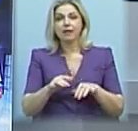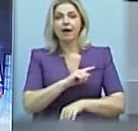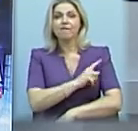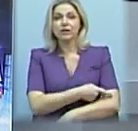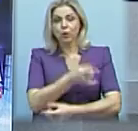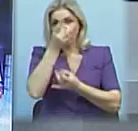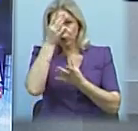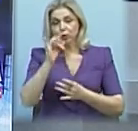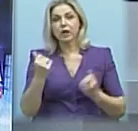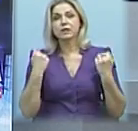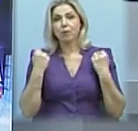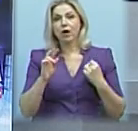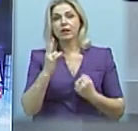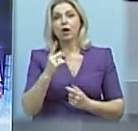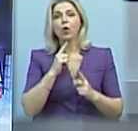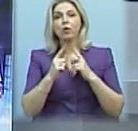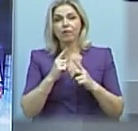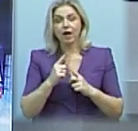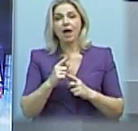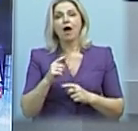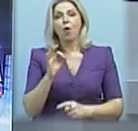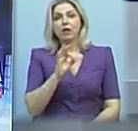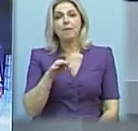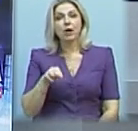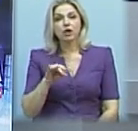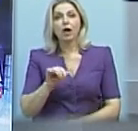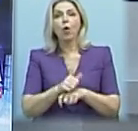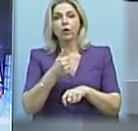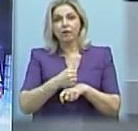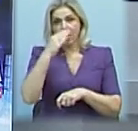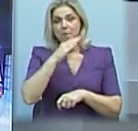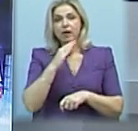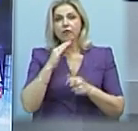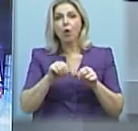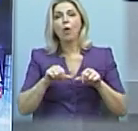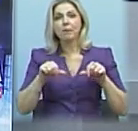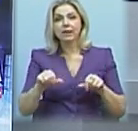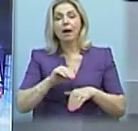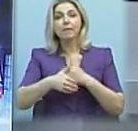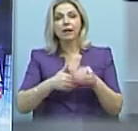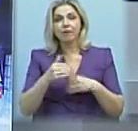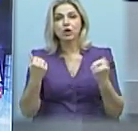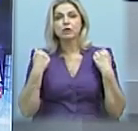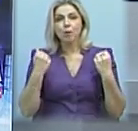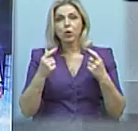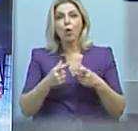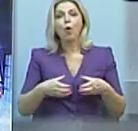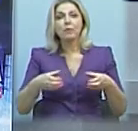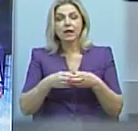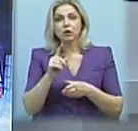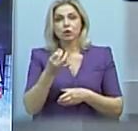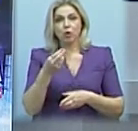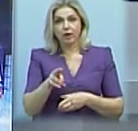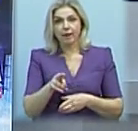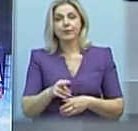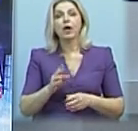і спорту Миколаївської міської ради Олега Машкіна та голови батьківського комітету секції плавання спорткомплексу «Зоря» Володимира